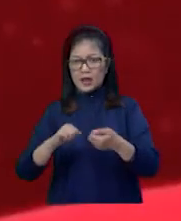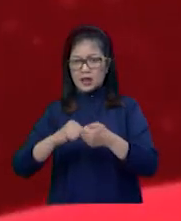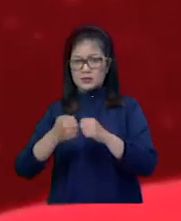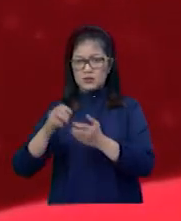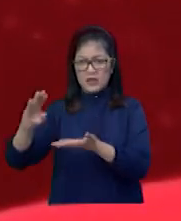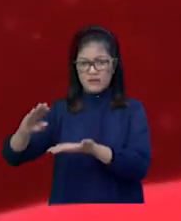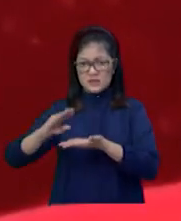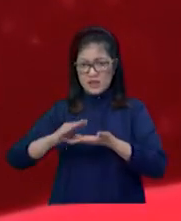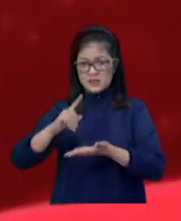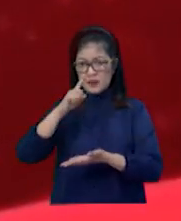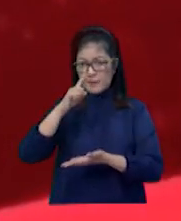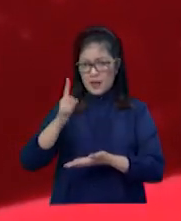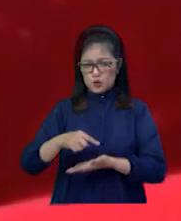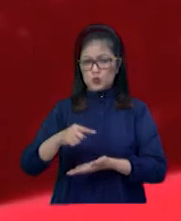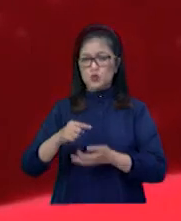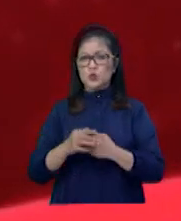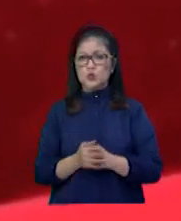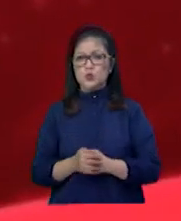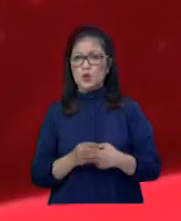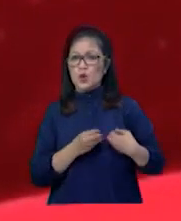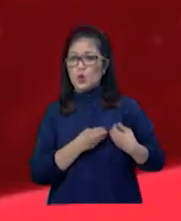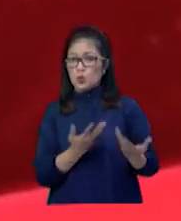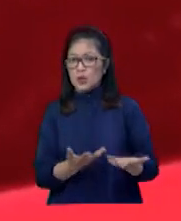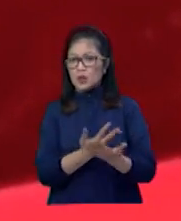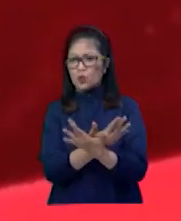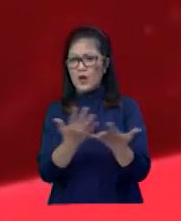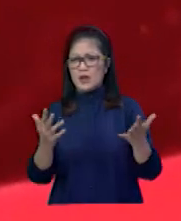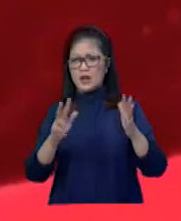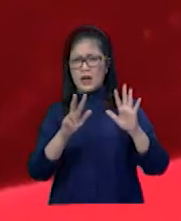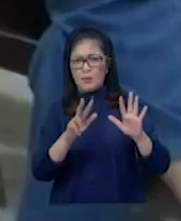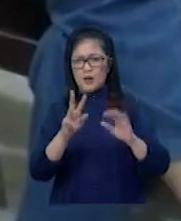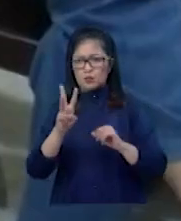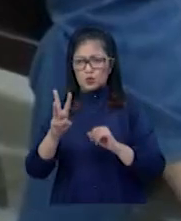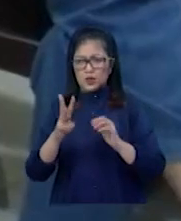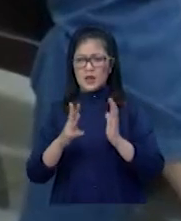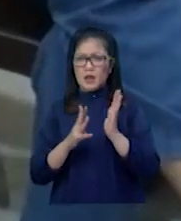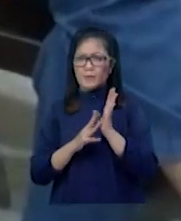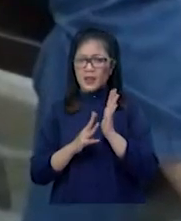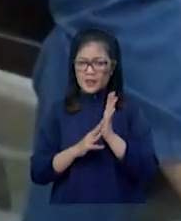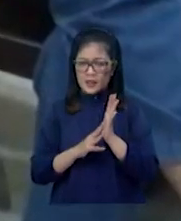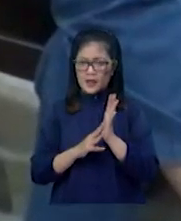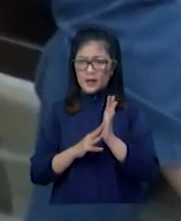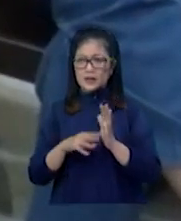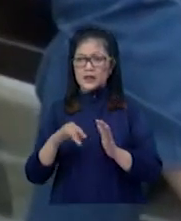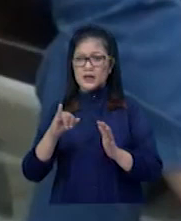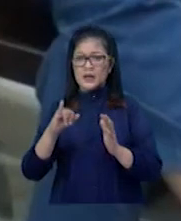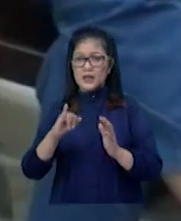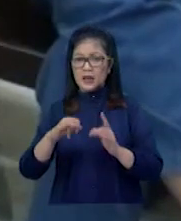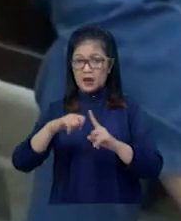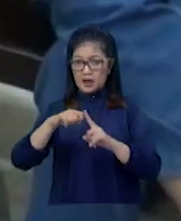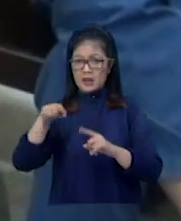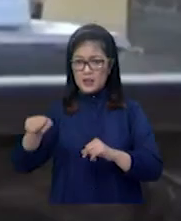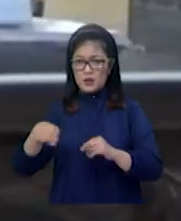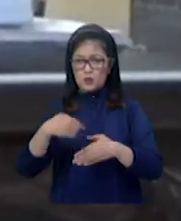tersebut. Selain merugikan masyarakat hingga 83 miliar rupiah lebih, Indra Kenz juga dianggap tidak kooperatif dan